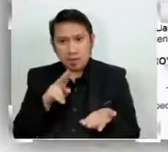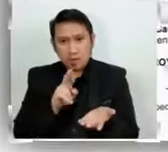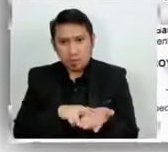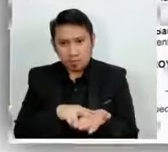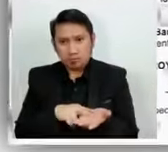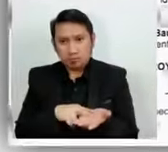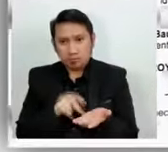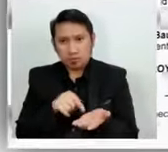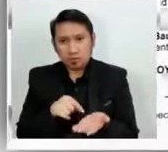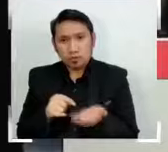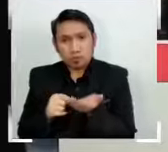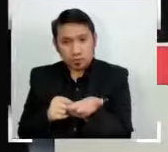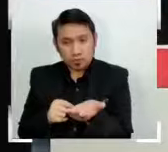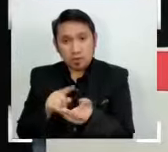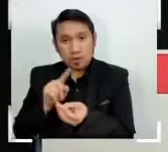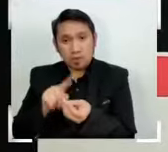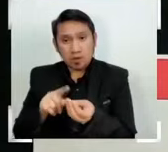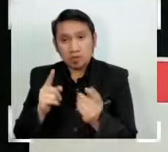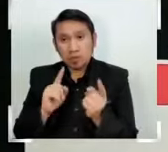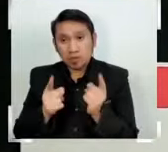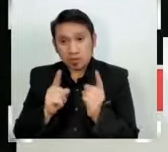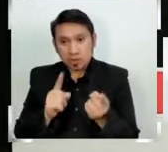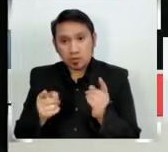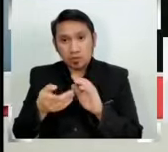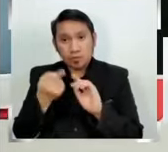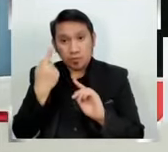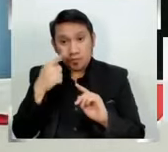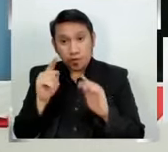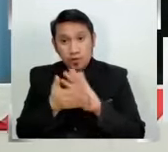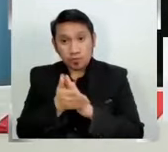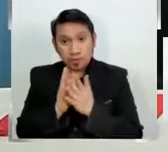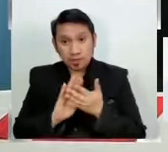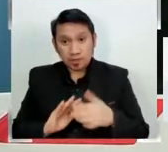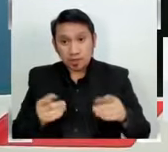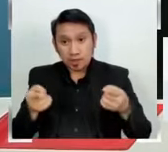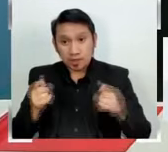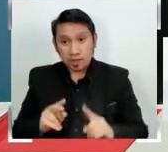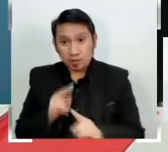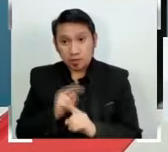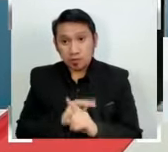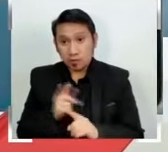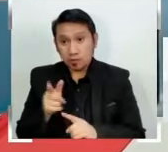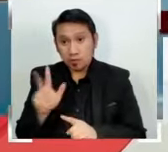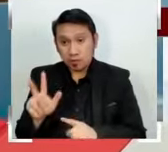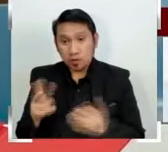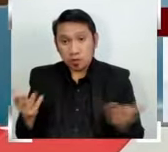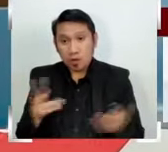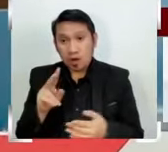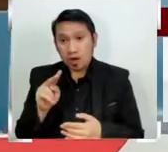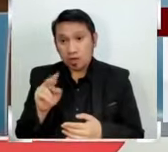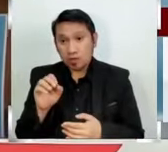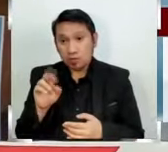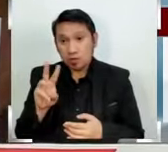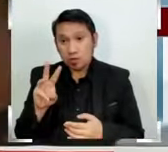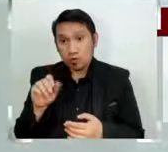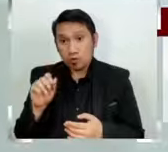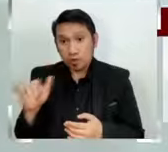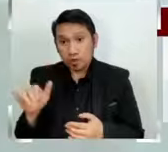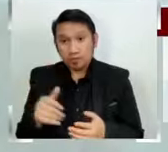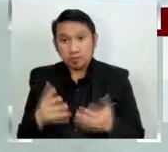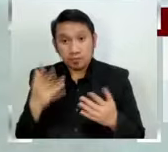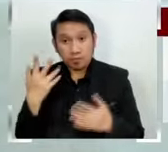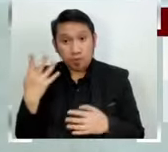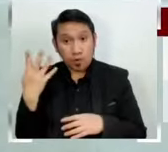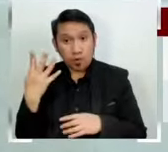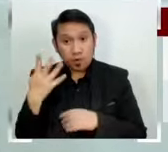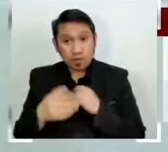pagbabalik ng usapang pangkapayapaan. Nangyari yan itong November 23 sa Oslo, Norway. 4 na taon matapos ipatigil ni dating Pangulong